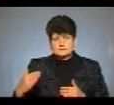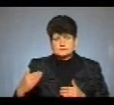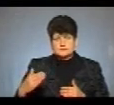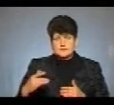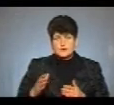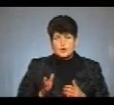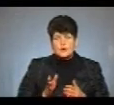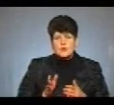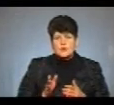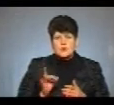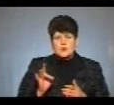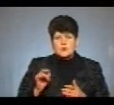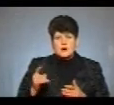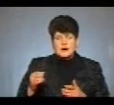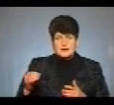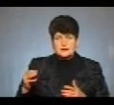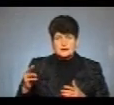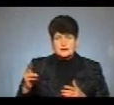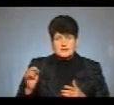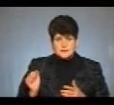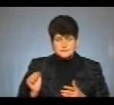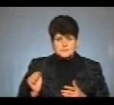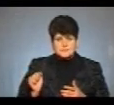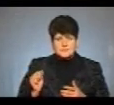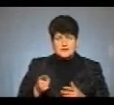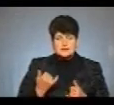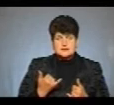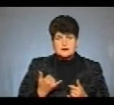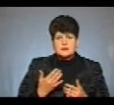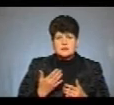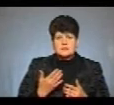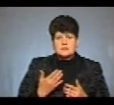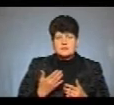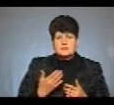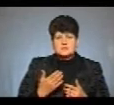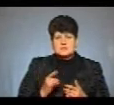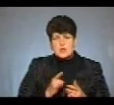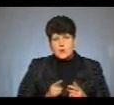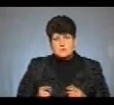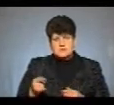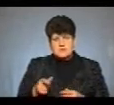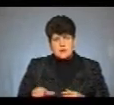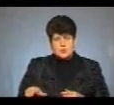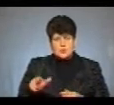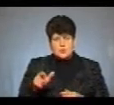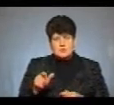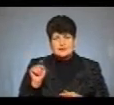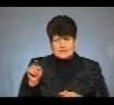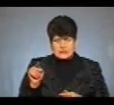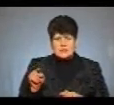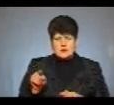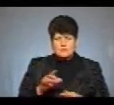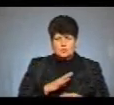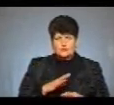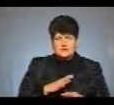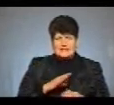Рогатка. І оцей район зараз активно забудовується промисловцями, це район об'їзної дороги. Там проходили